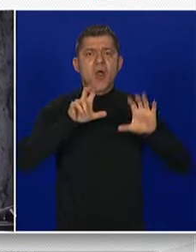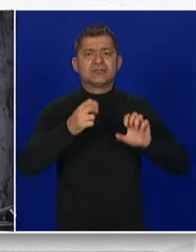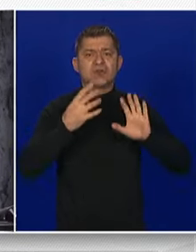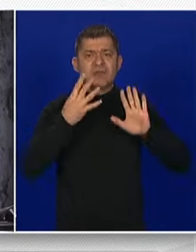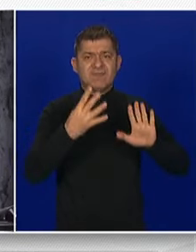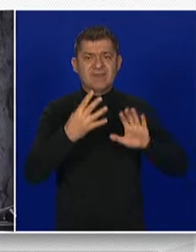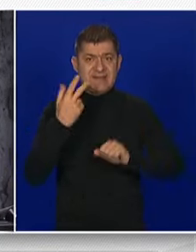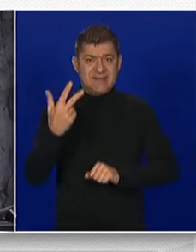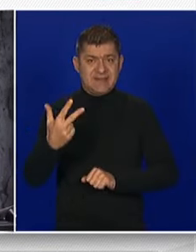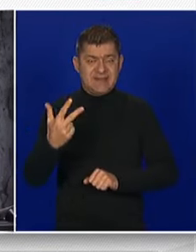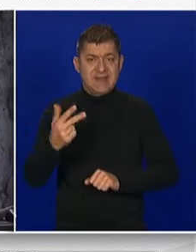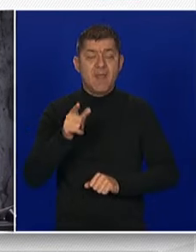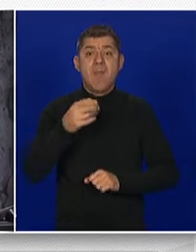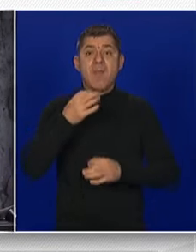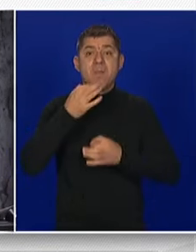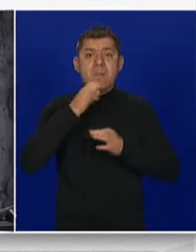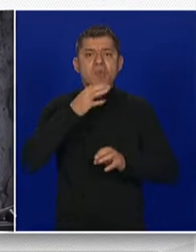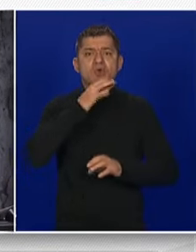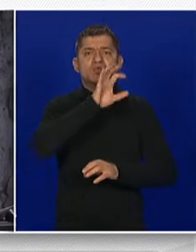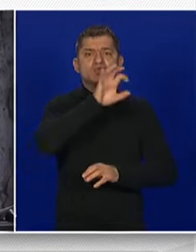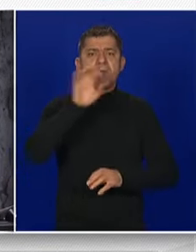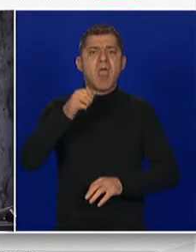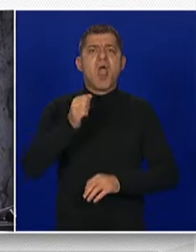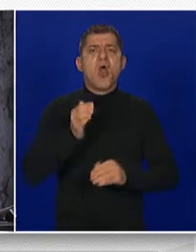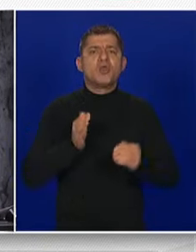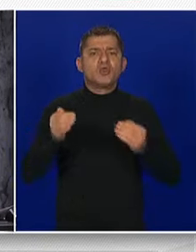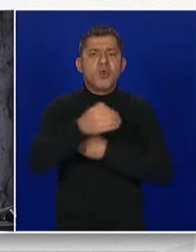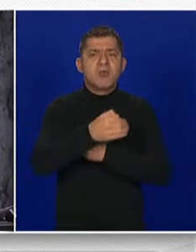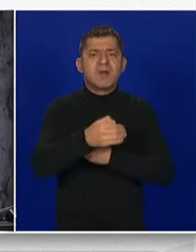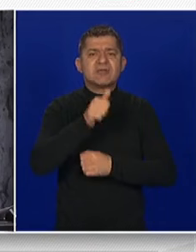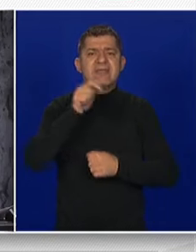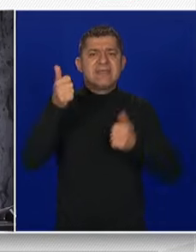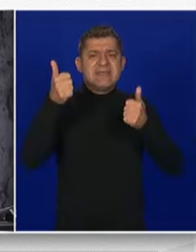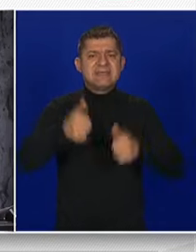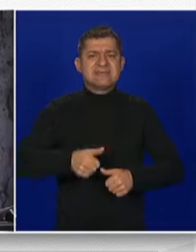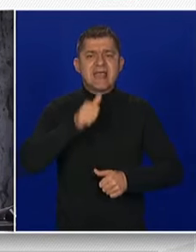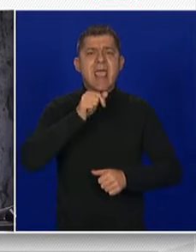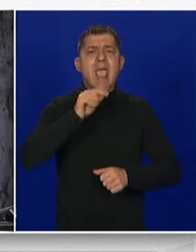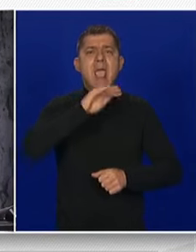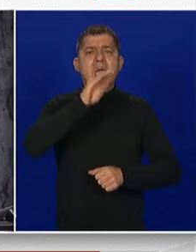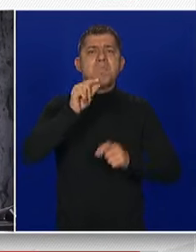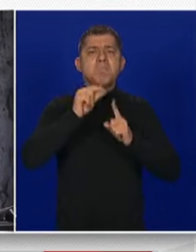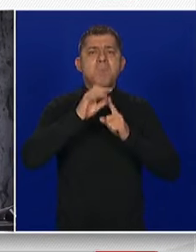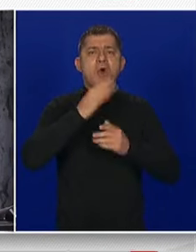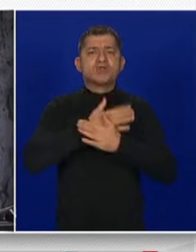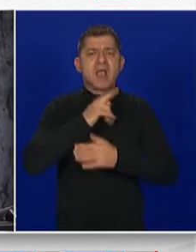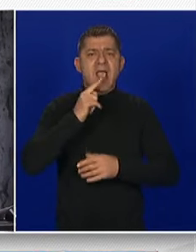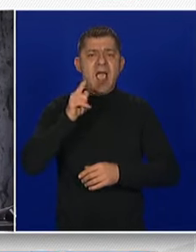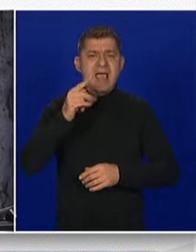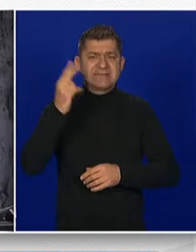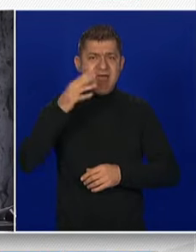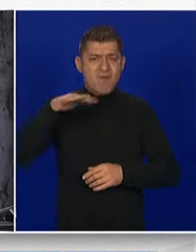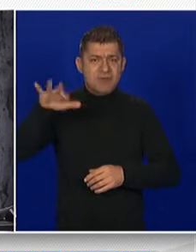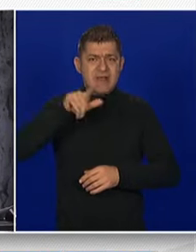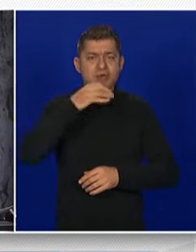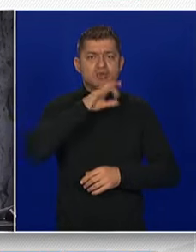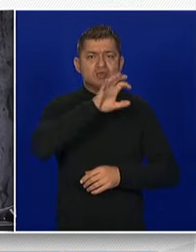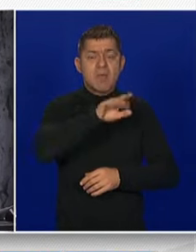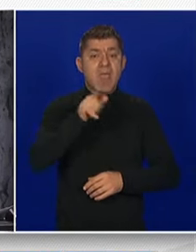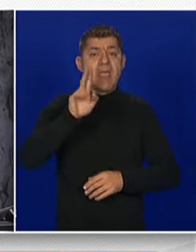893. Najbolje stoje Dubrovačko-Neretvanska, Istarska i Požeško-Slavonska županija sa